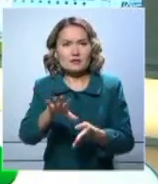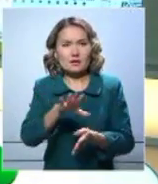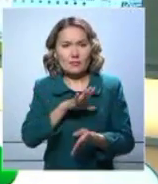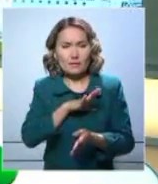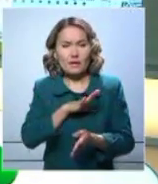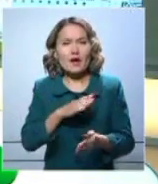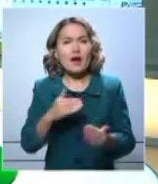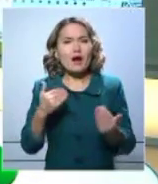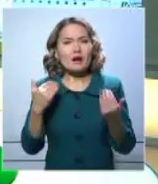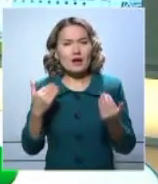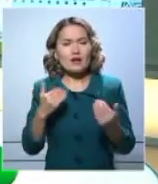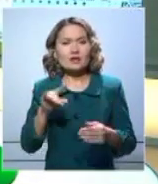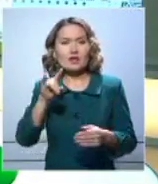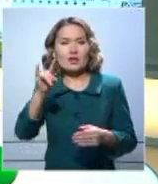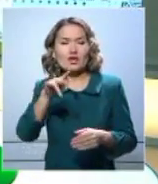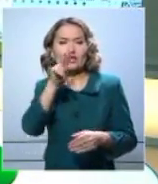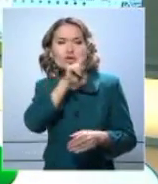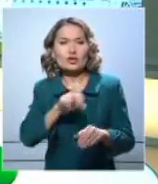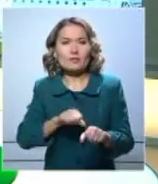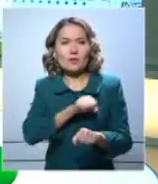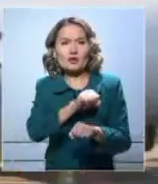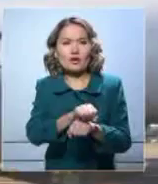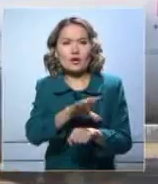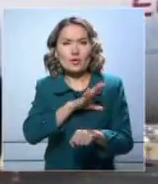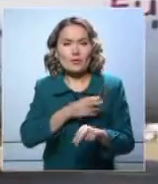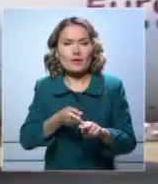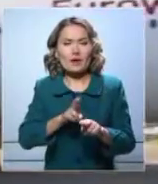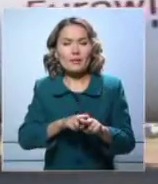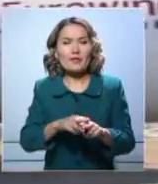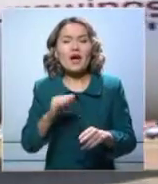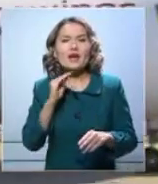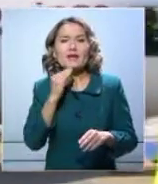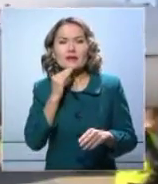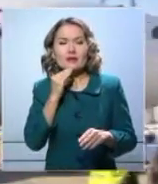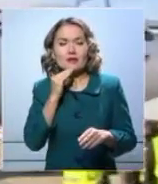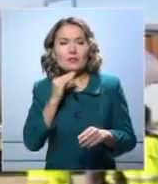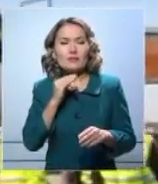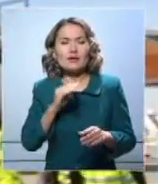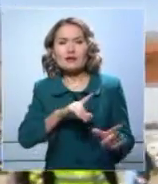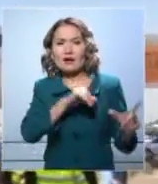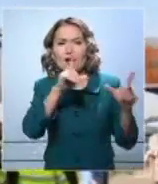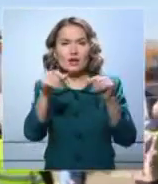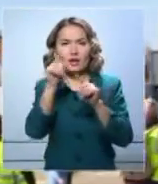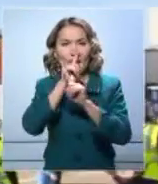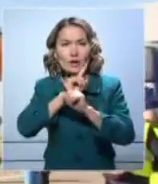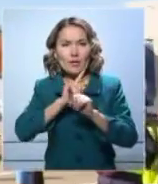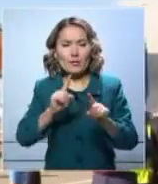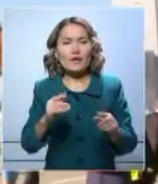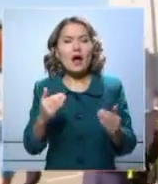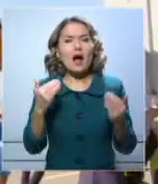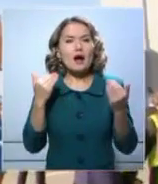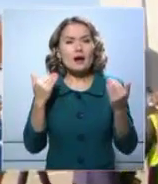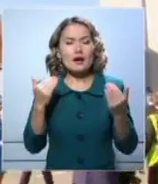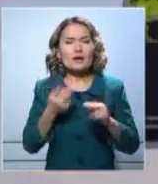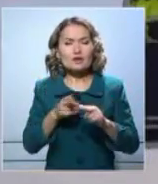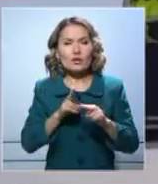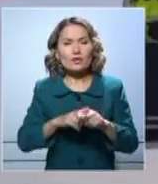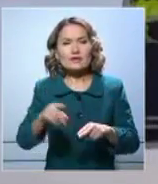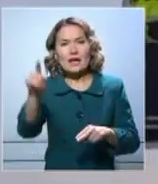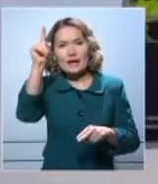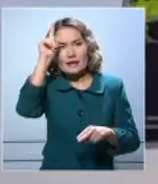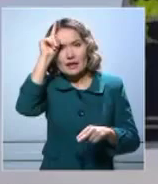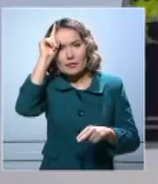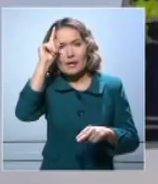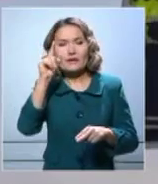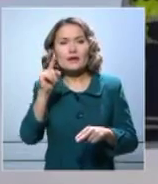барлық сапарларды уақытша тоқтатты. Эйр Берлинде бұл қалаға ұшпайтынын мәлімдеді. Шарм-эль-Шейхте 2000-дай неміс туристі бар екендігі белгілі.